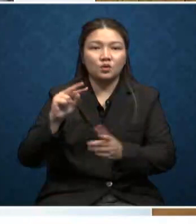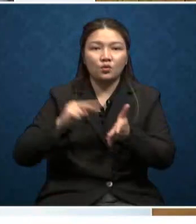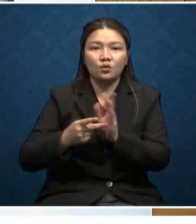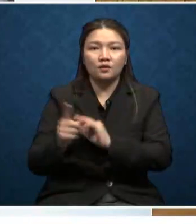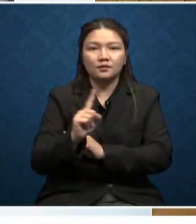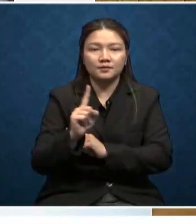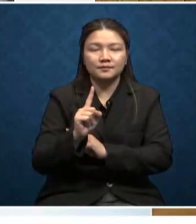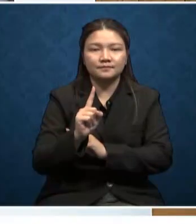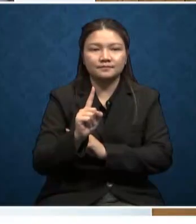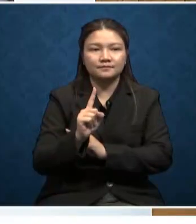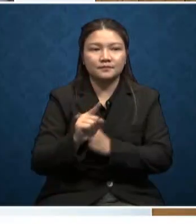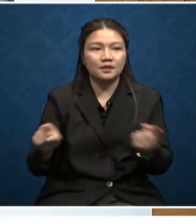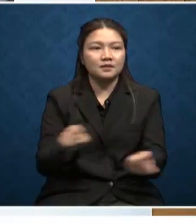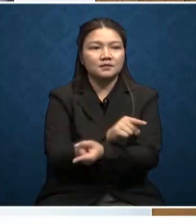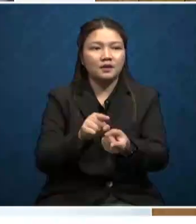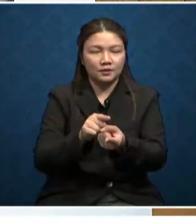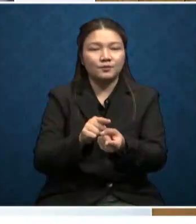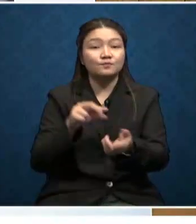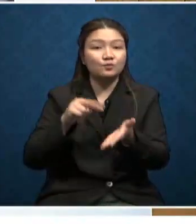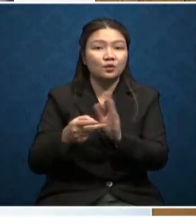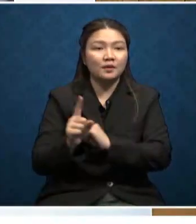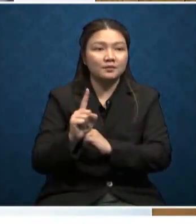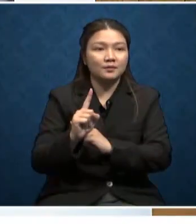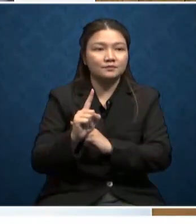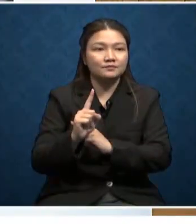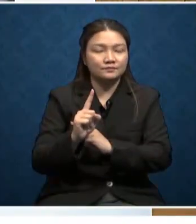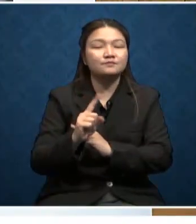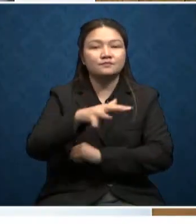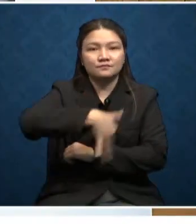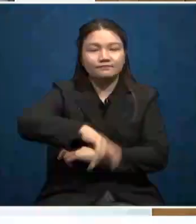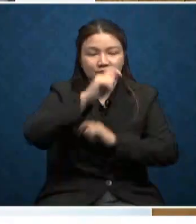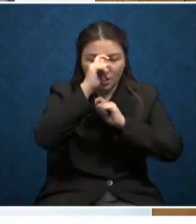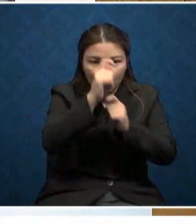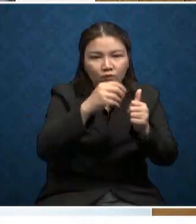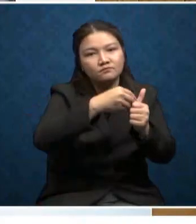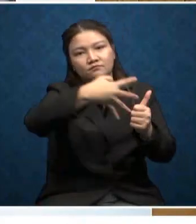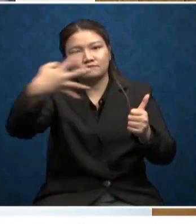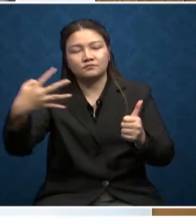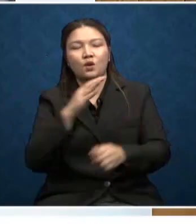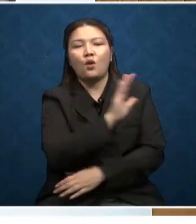ก้าวไปสู่การเคารพความหลากหลาย